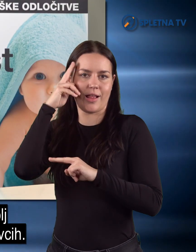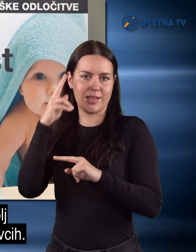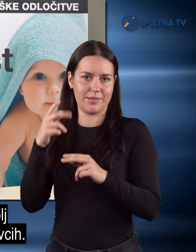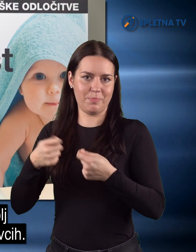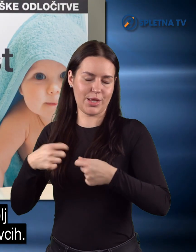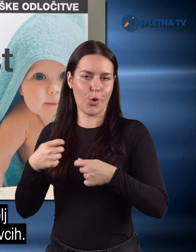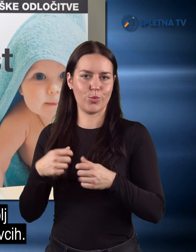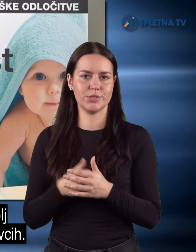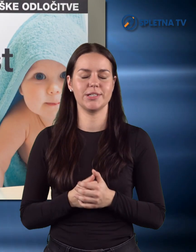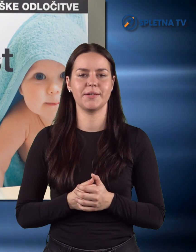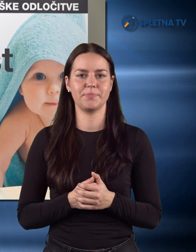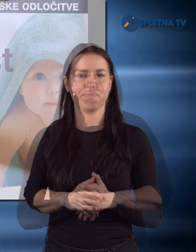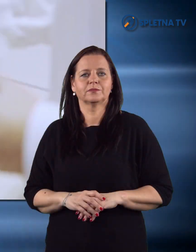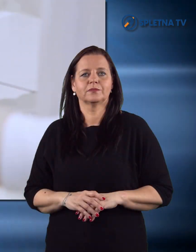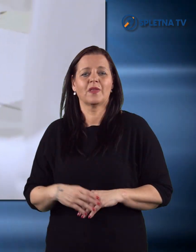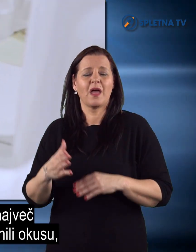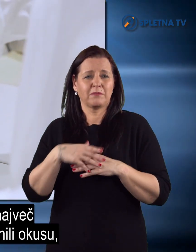trgovcih.